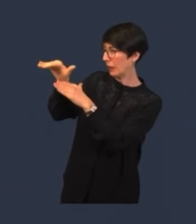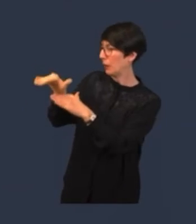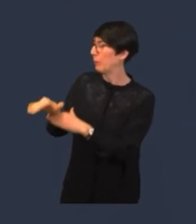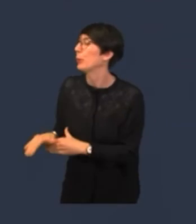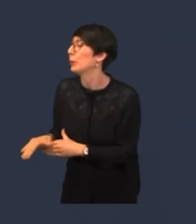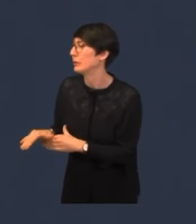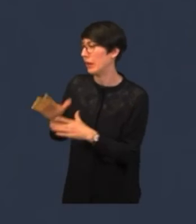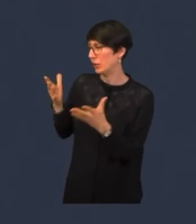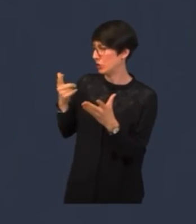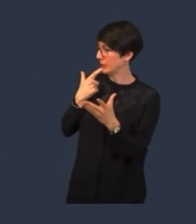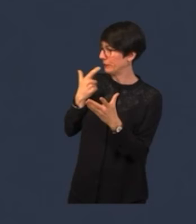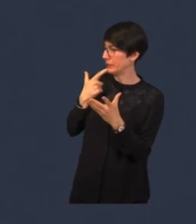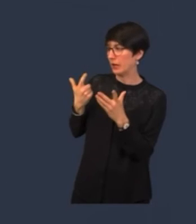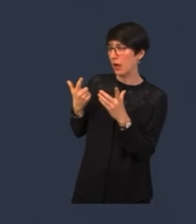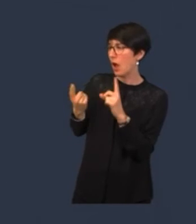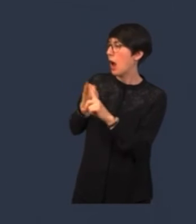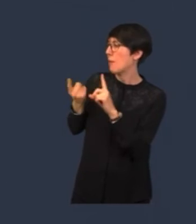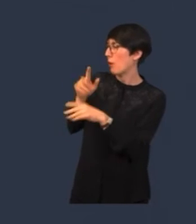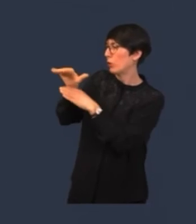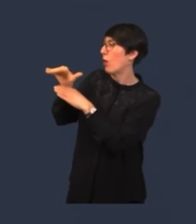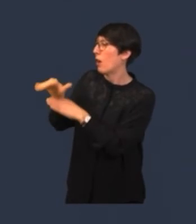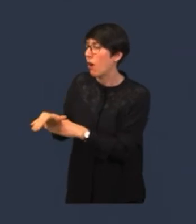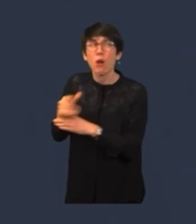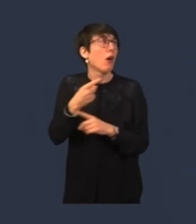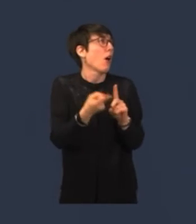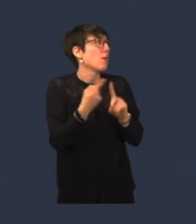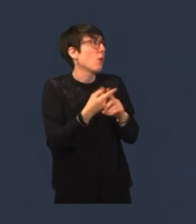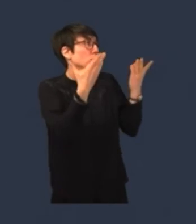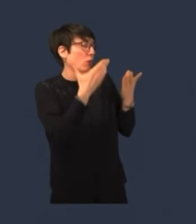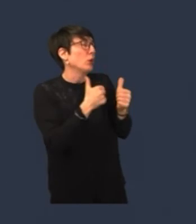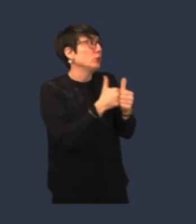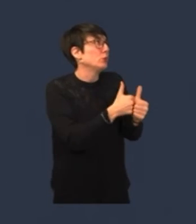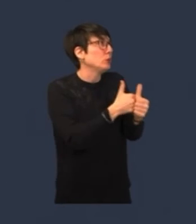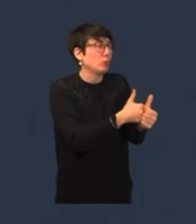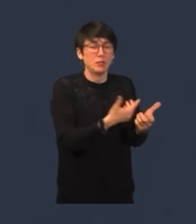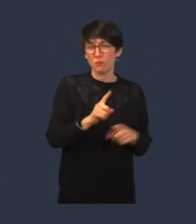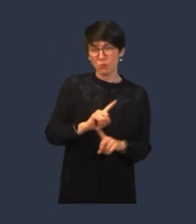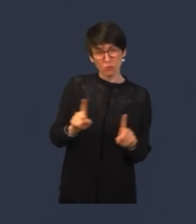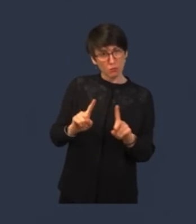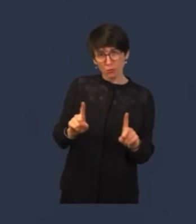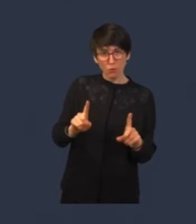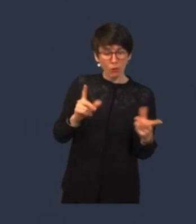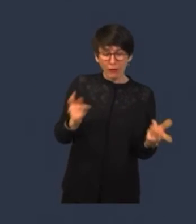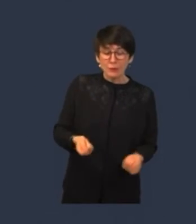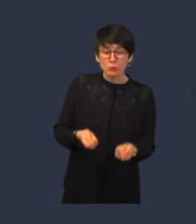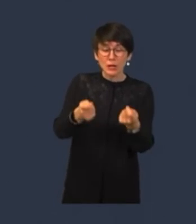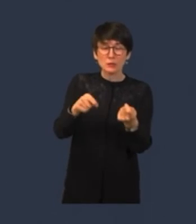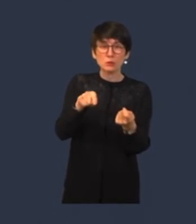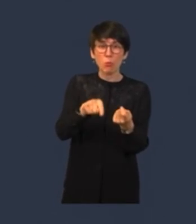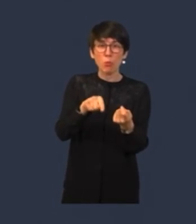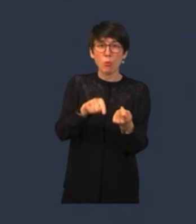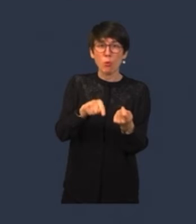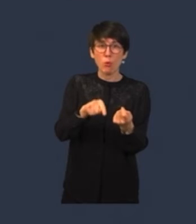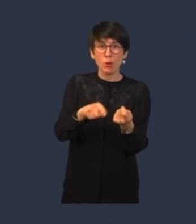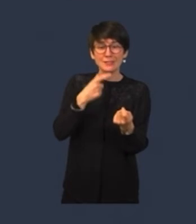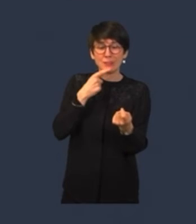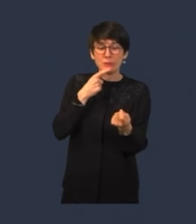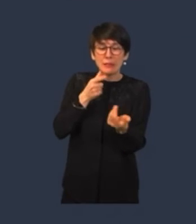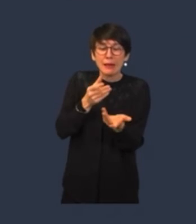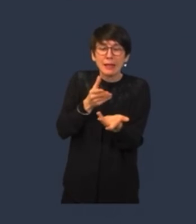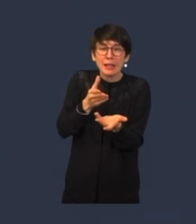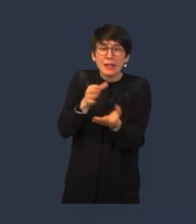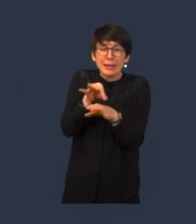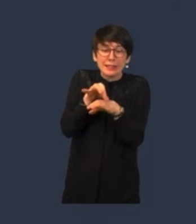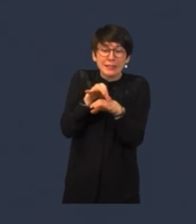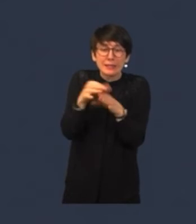est important? Non, si nous en sommes là, c'est que l'éducation, qui dans son étymologie signifie conduire vers,